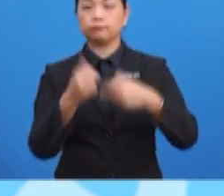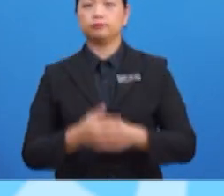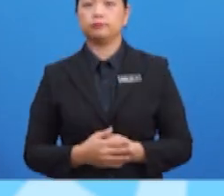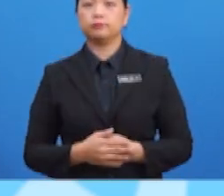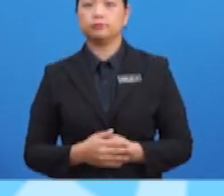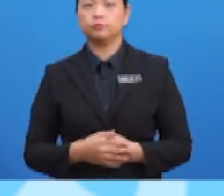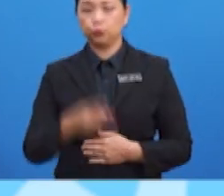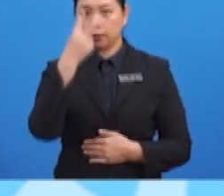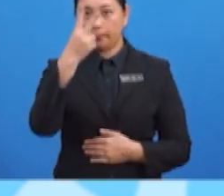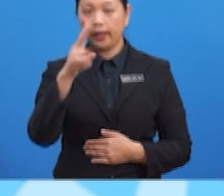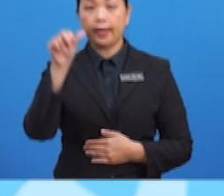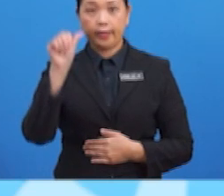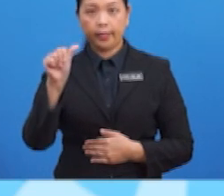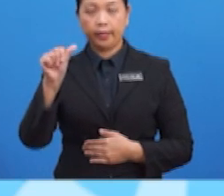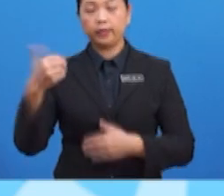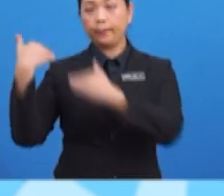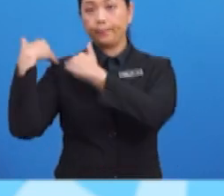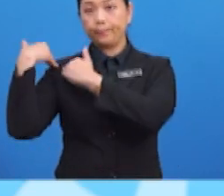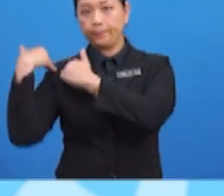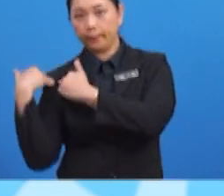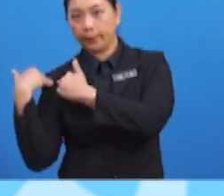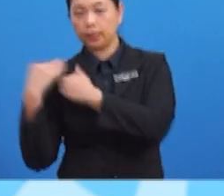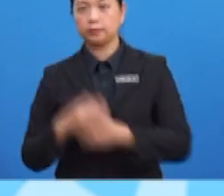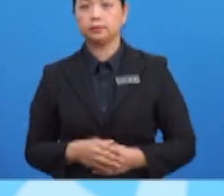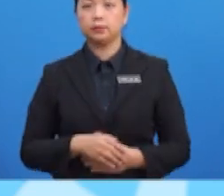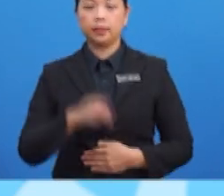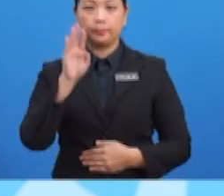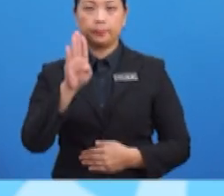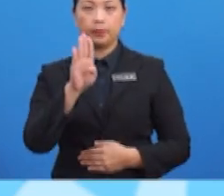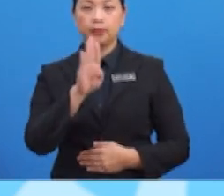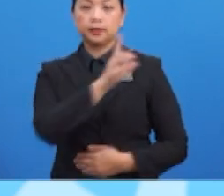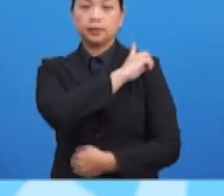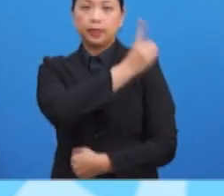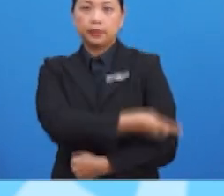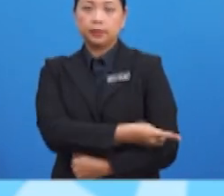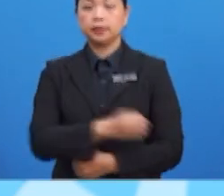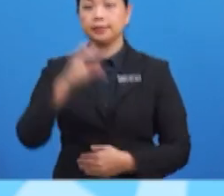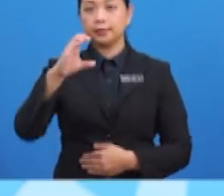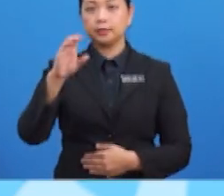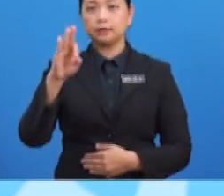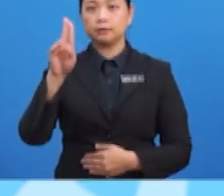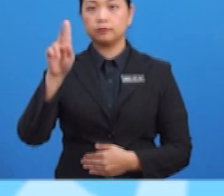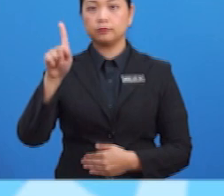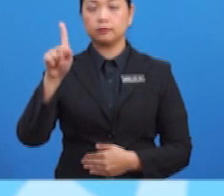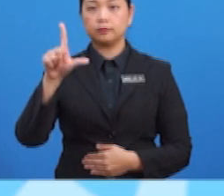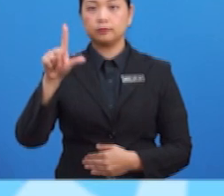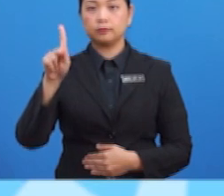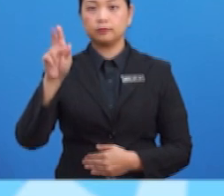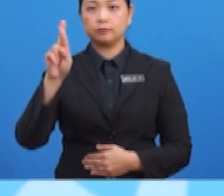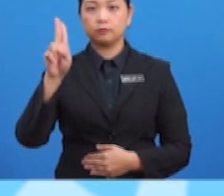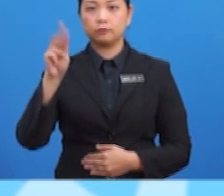iaitu A. beban, B. daya dan C adalah